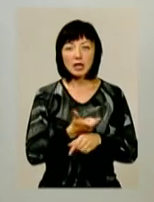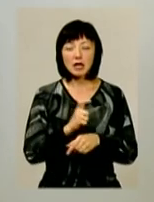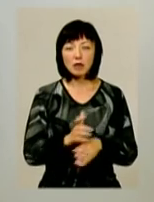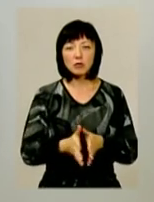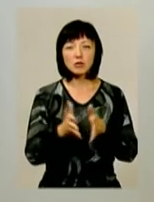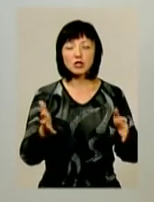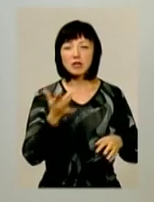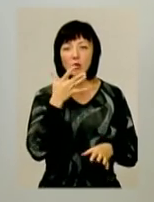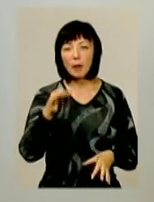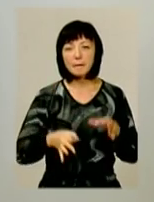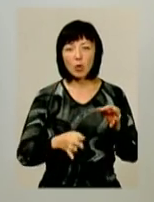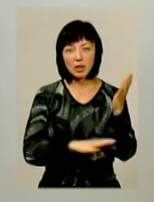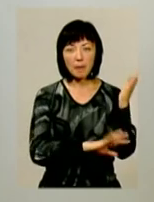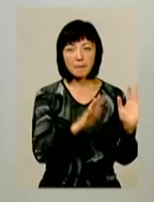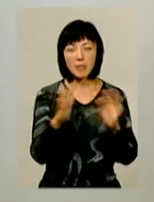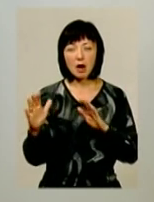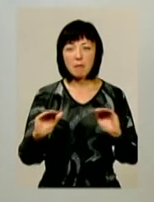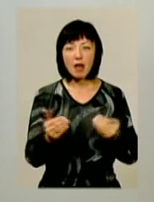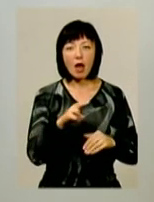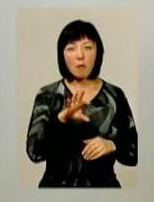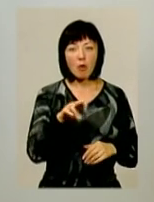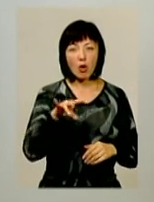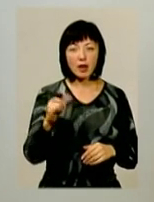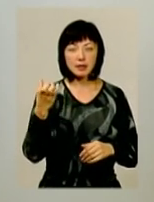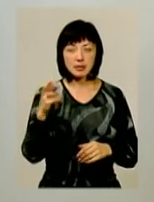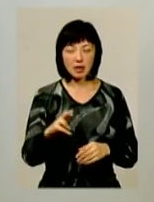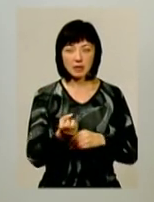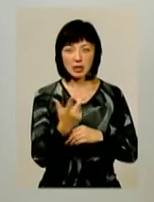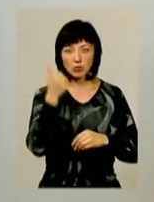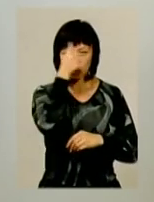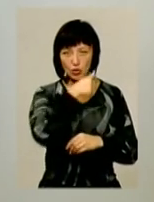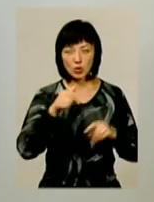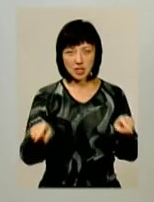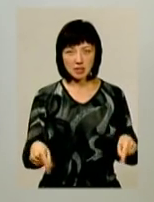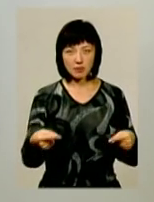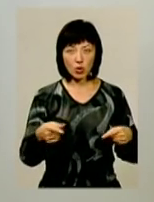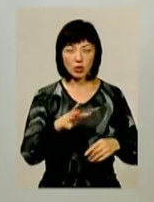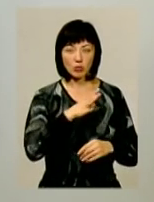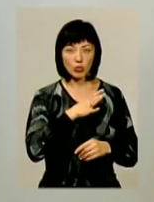національний природний парк – це Мале Полісся. У 2013 році був створений